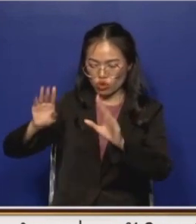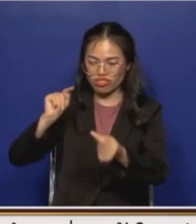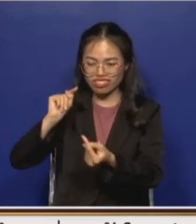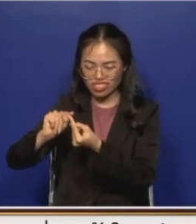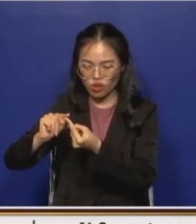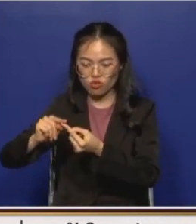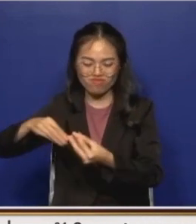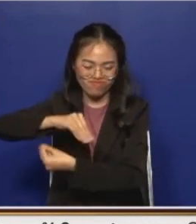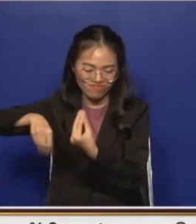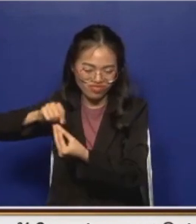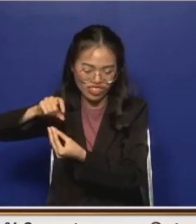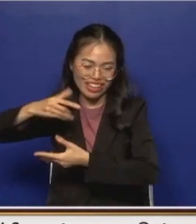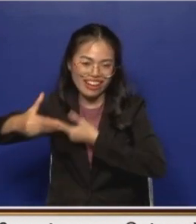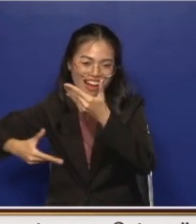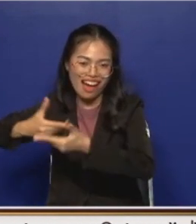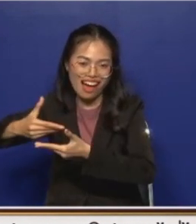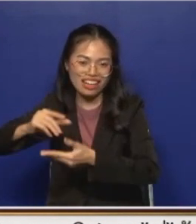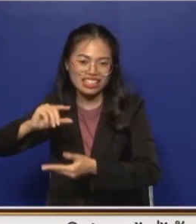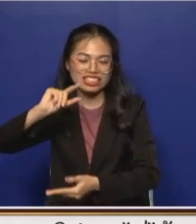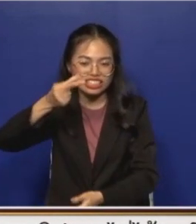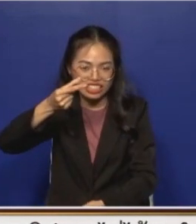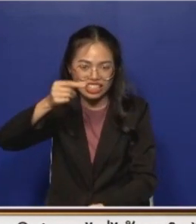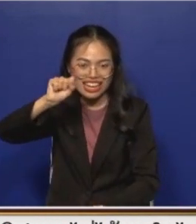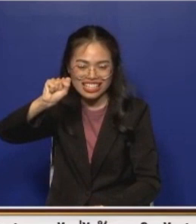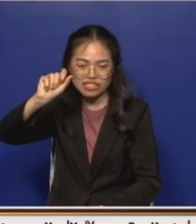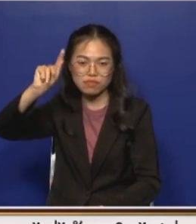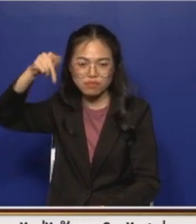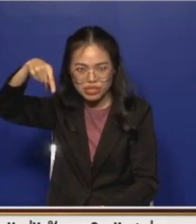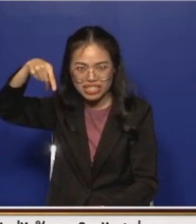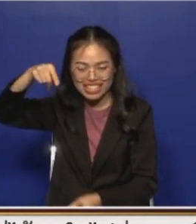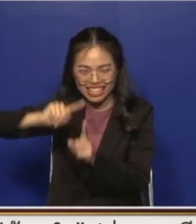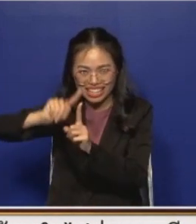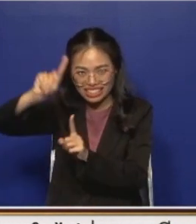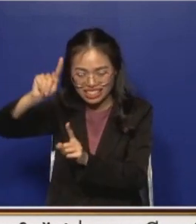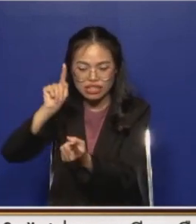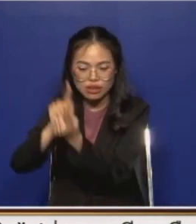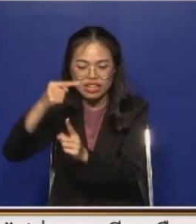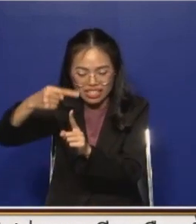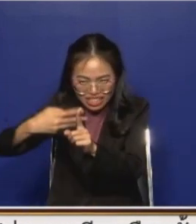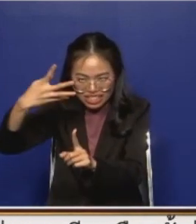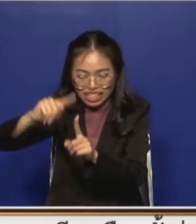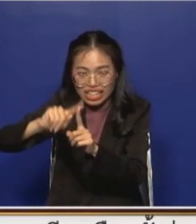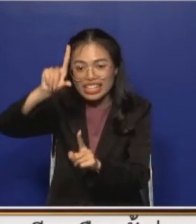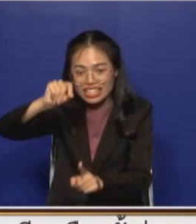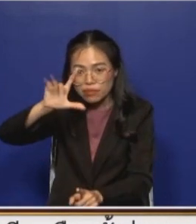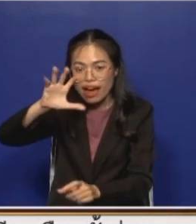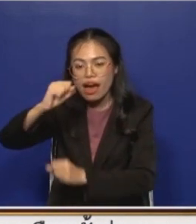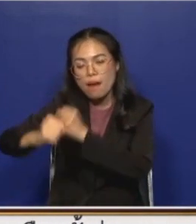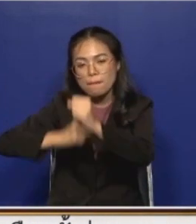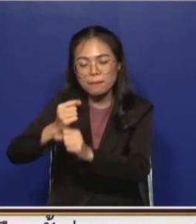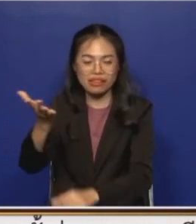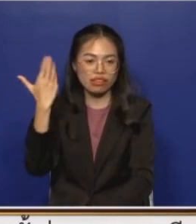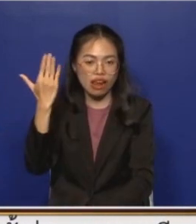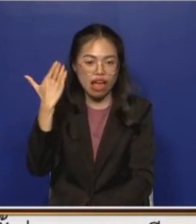ะฮะครั้งที่1เราโดนไปเมื่อวันที่25เมษายนปีที่แล้วนะฮะครั้งที่2เพิ่งมาโดนตัดเอ